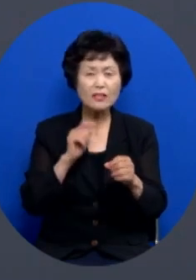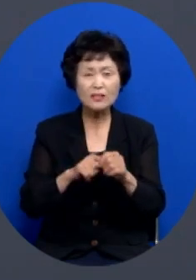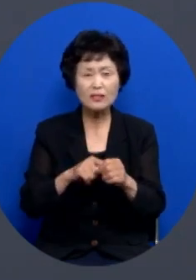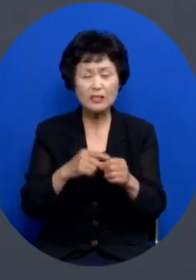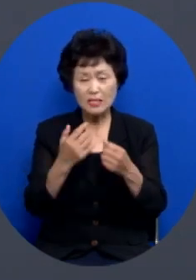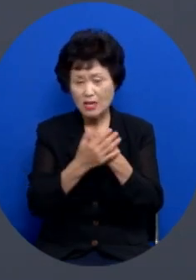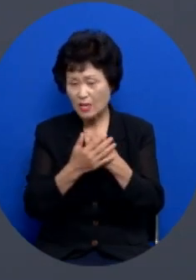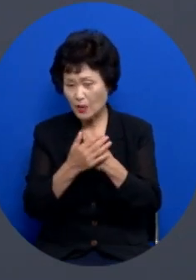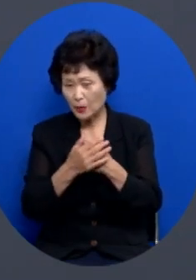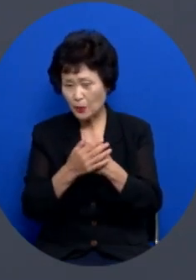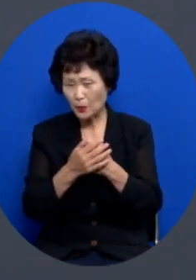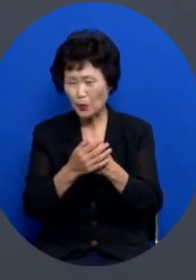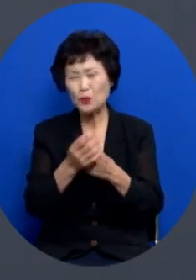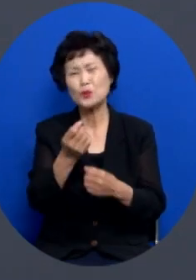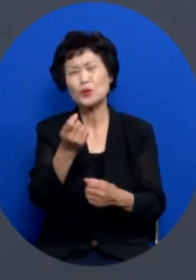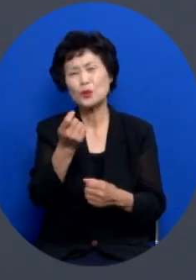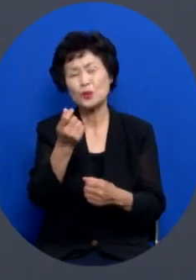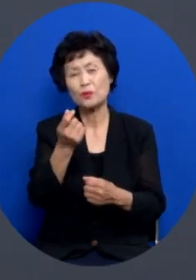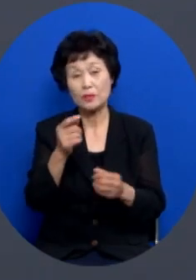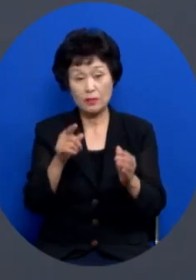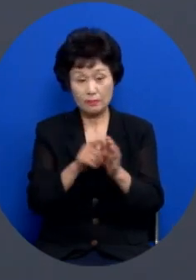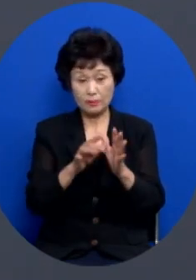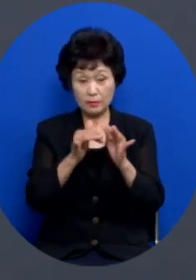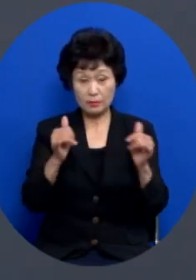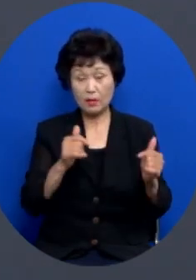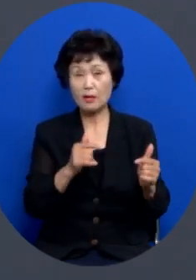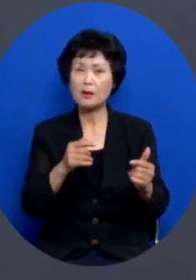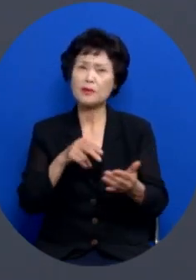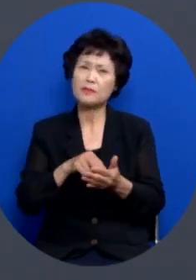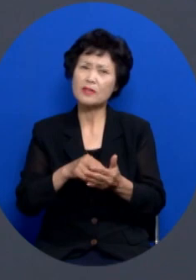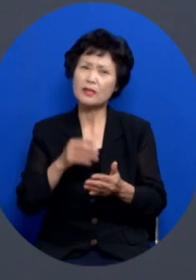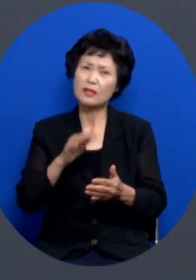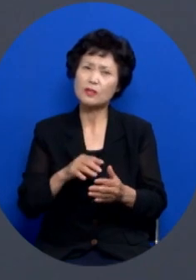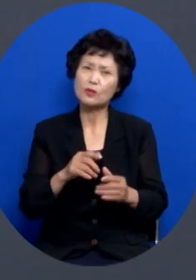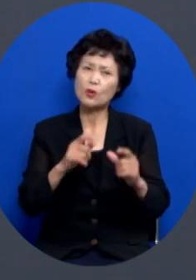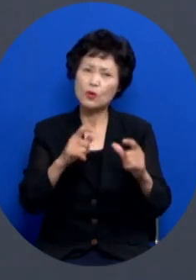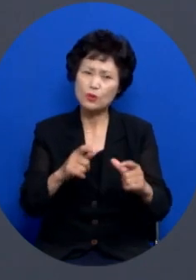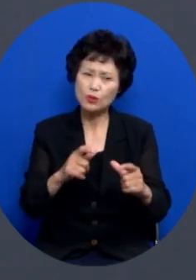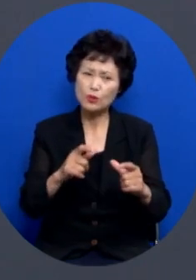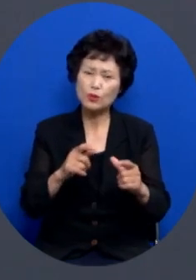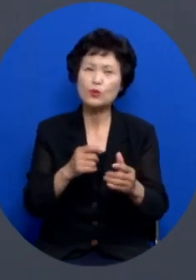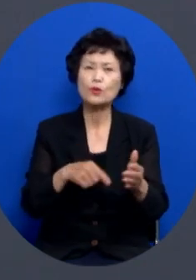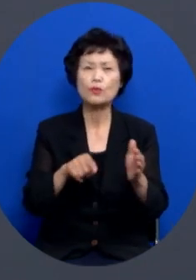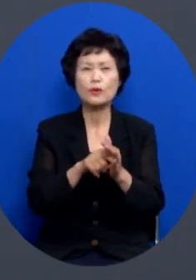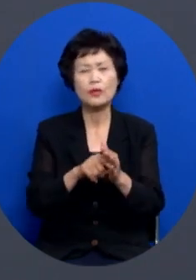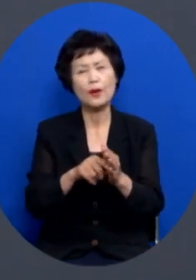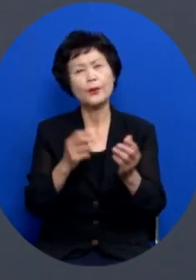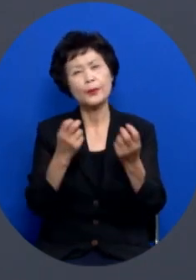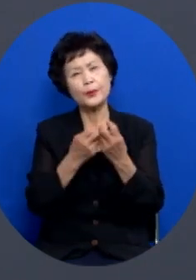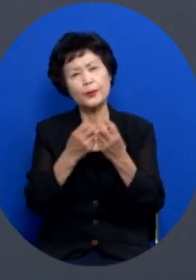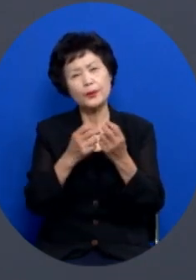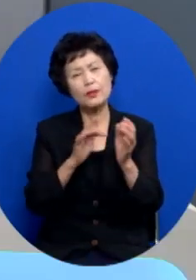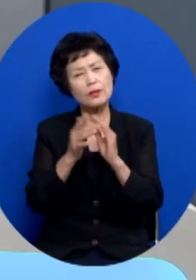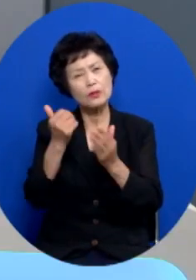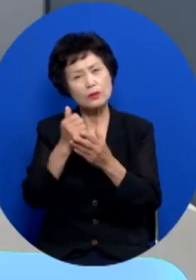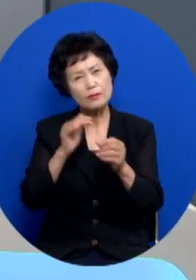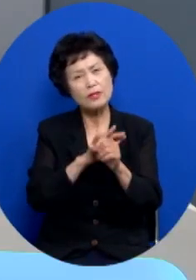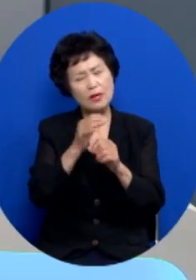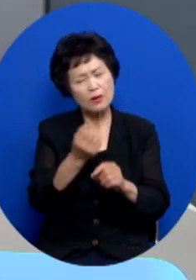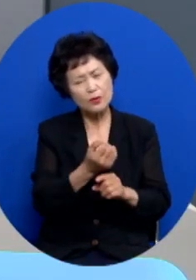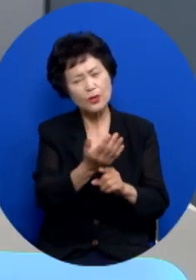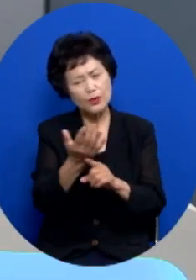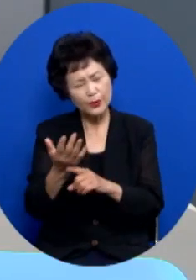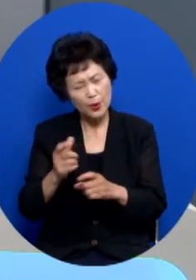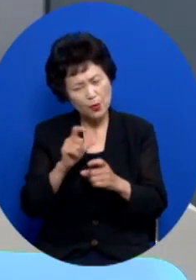그런데 우리가 믿음의 사람으로서 지역사회에 어떻게 기여하고 예수님의 사랑을 어떻게 전할 수 있을까 생각하다 보니